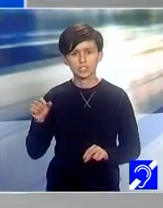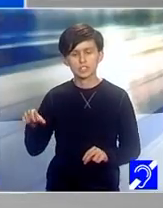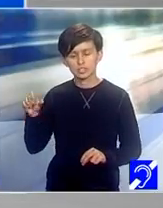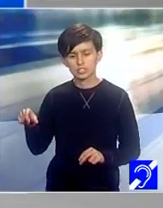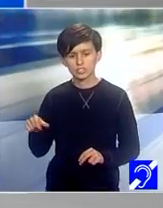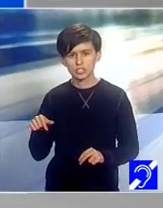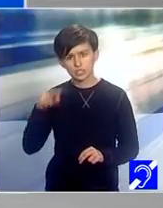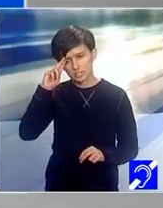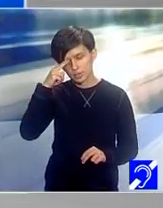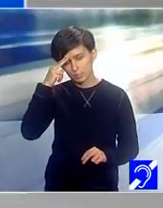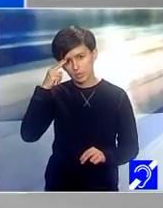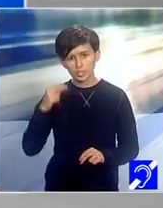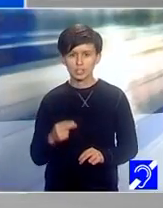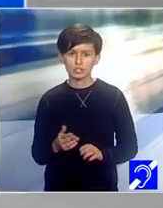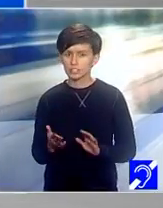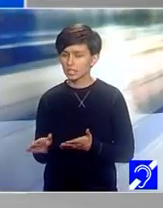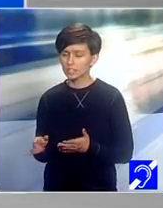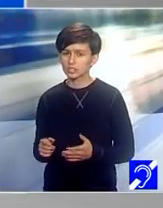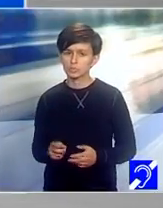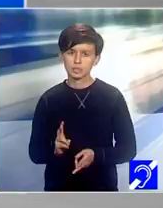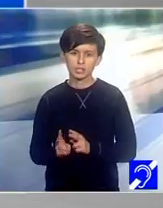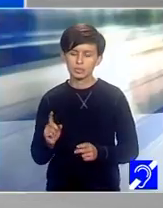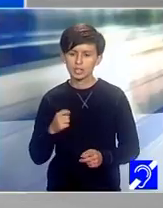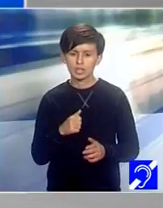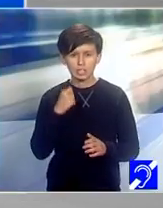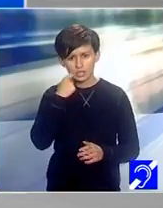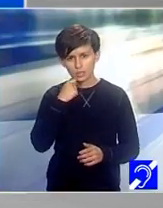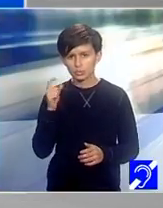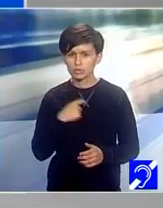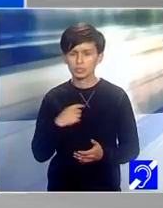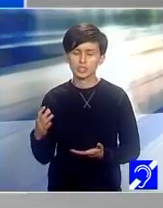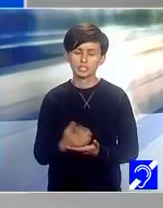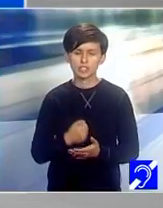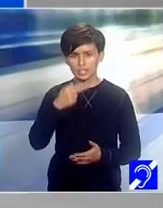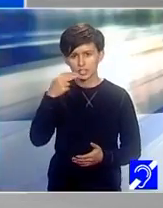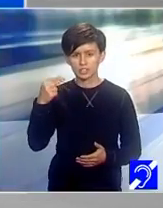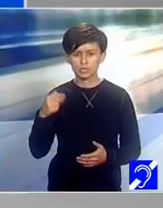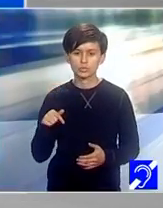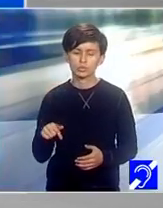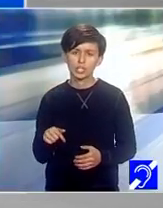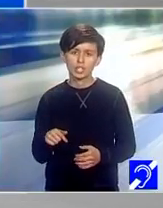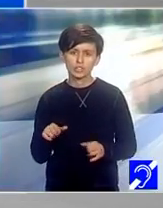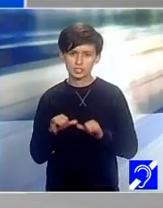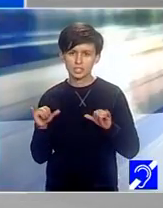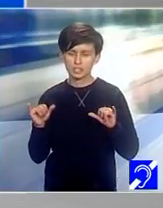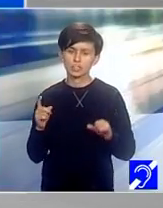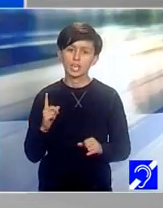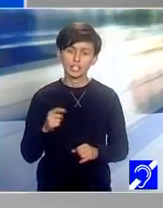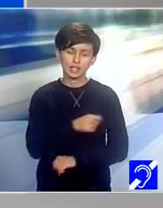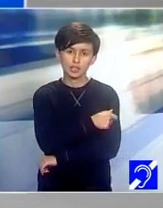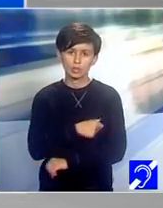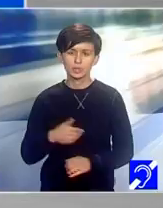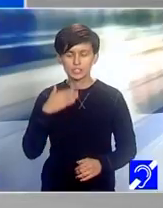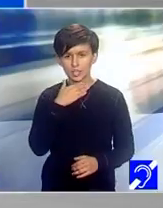Acestea recunosc încă din start că, în mod normal, Clujul nu poate lua titlul cu infrastructura existentă, dar Comisia premiază